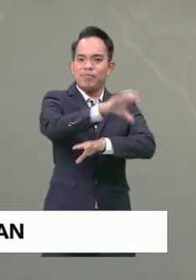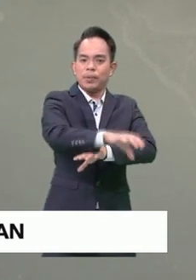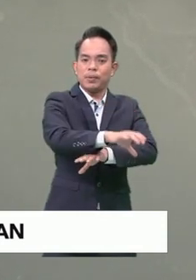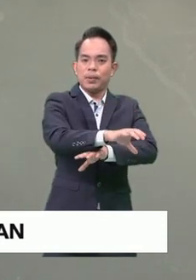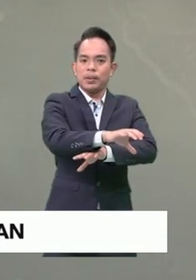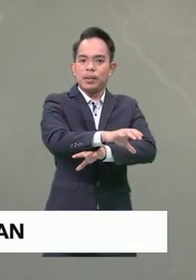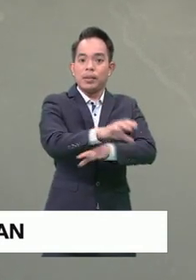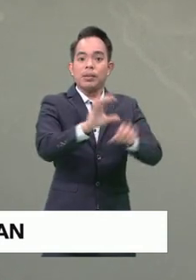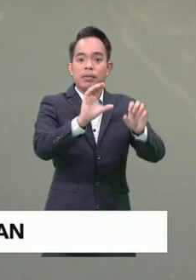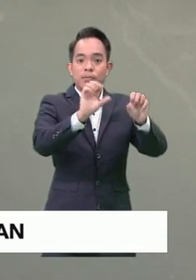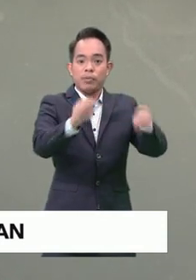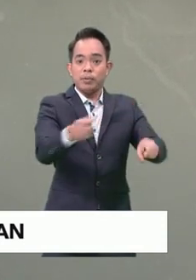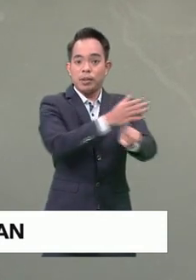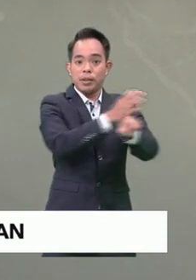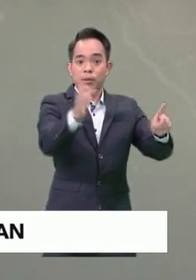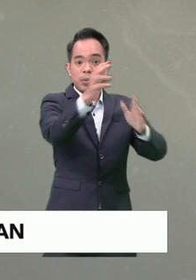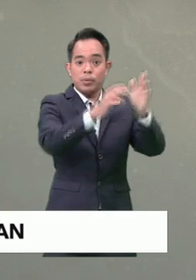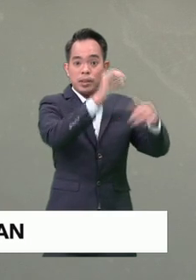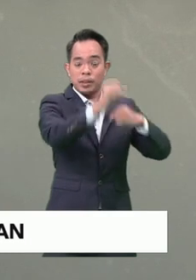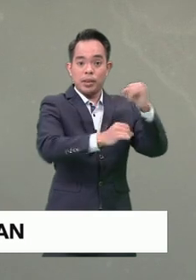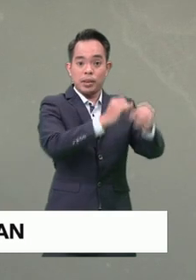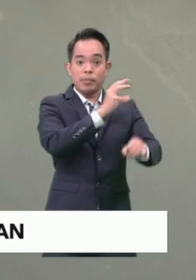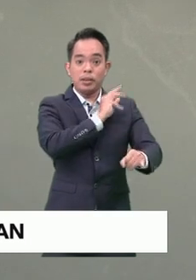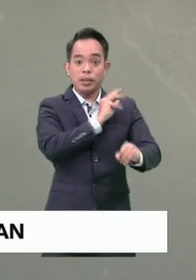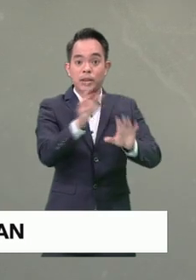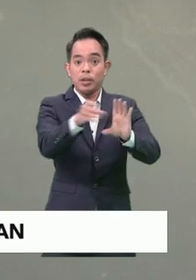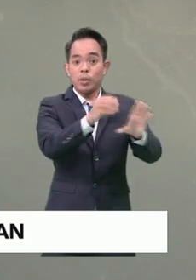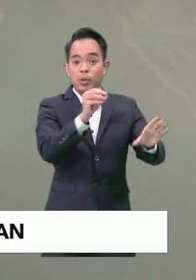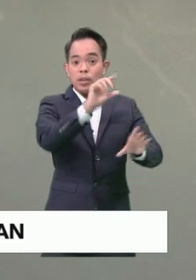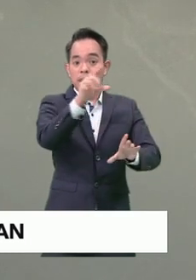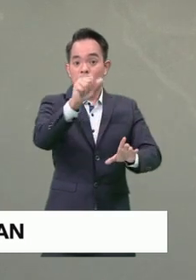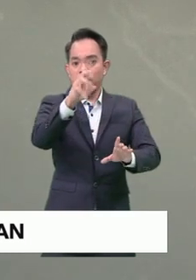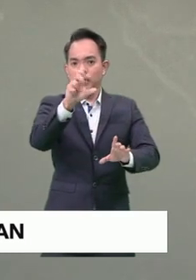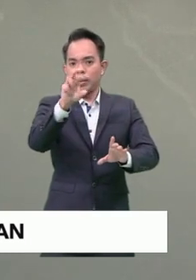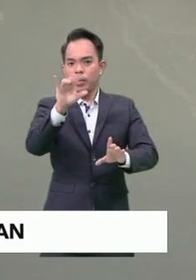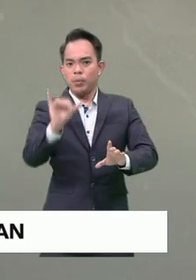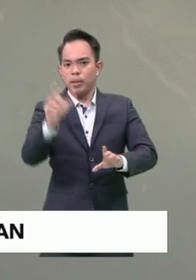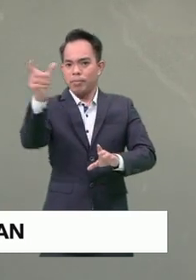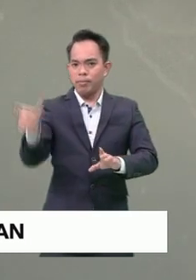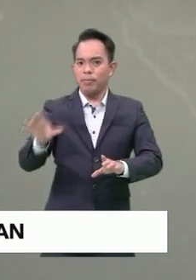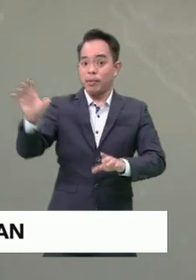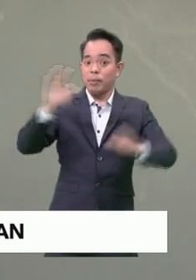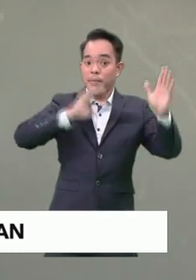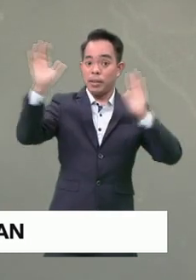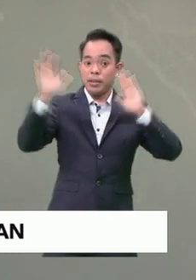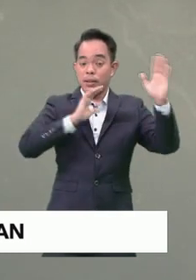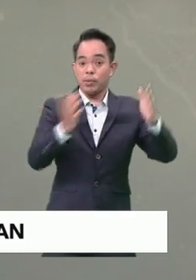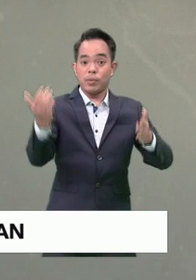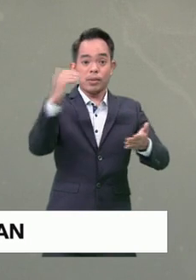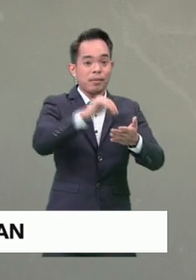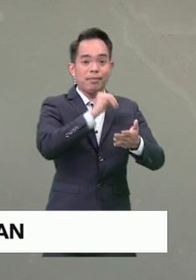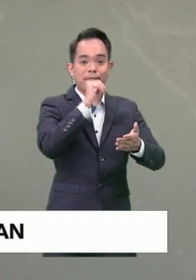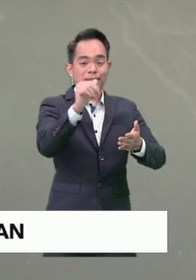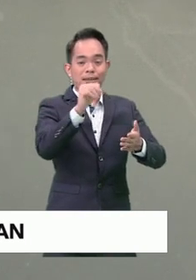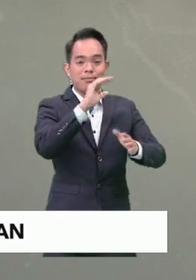serta melanggar undang-undang antar bangsa menteri luar Datuk si zamri Abdul Qadir Malaysia juga mengulangi pendirian tidak akan